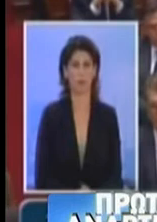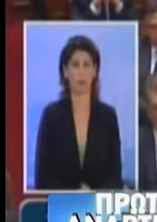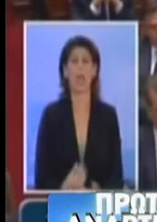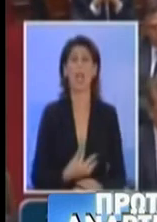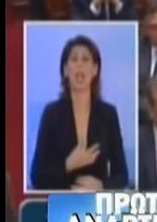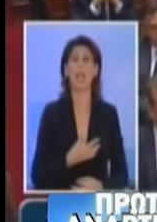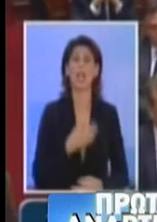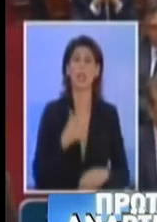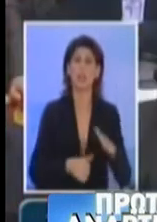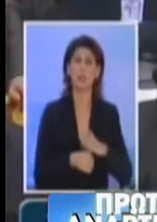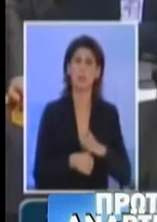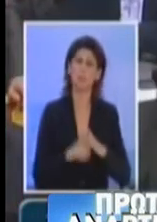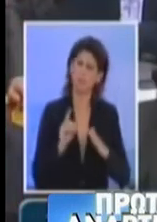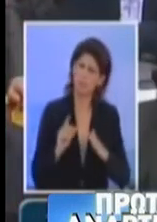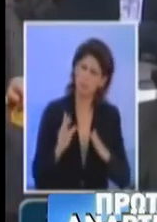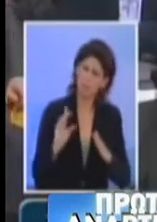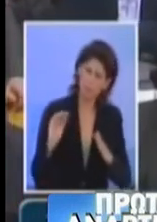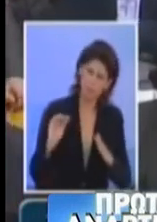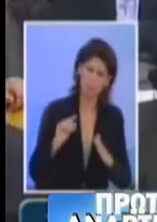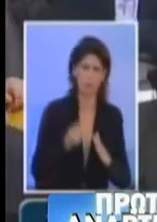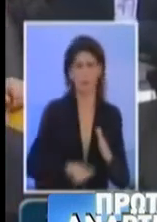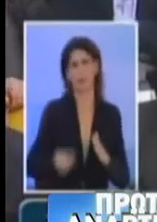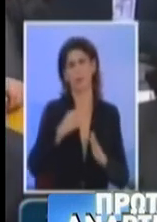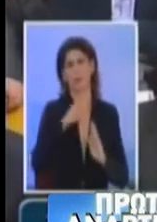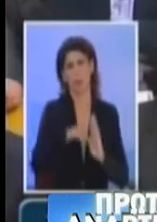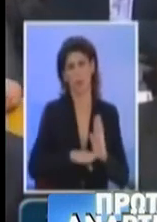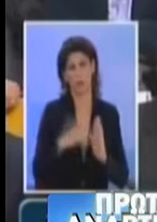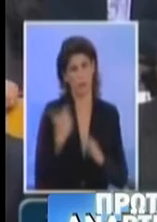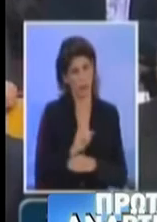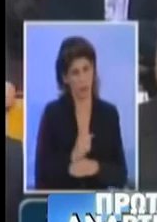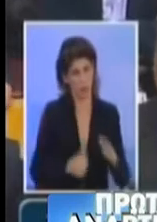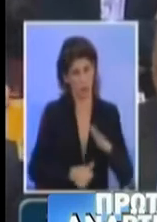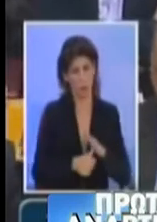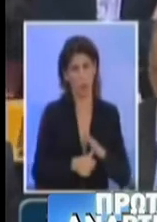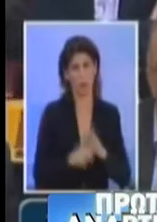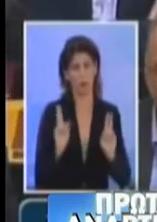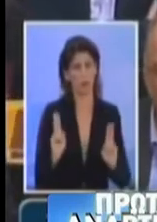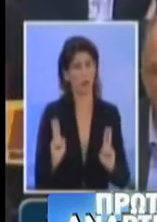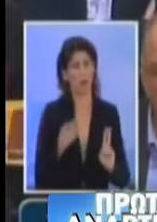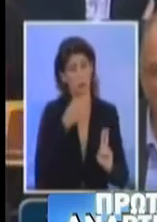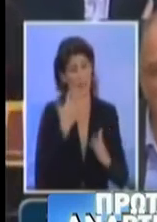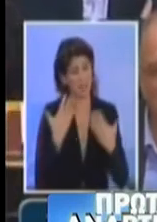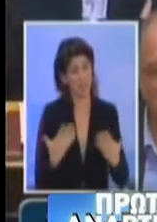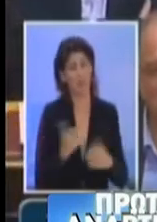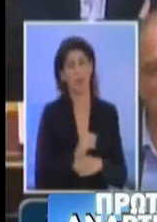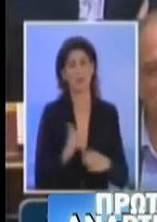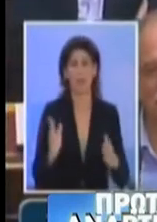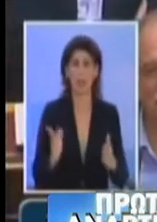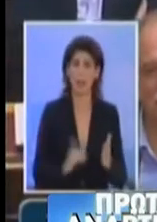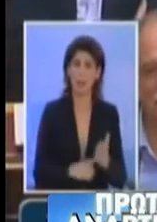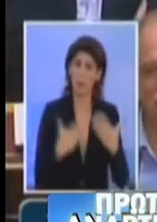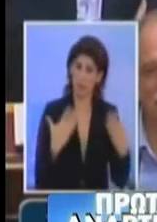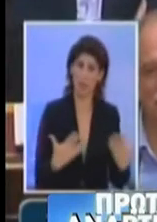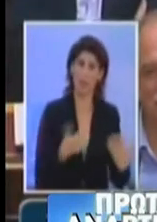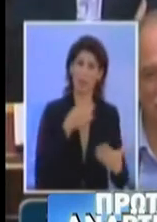Κατά παράβαση του κανονισμού δώσατε 5 λεπτά στον πρόεδρο του ΠΑΣΟΚ, μίλησε 10, θα έπρεπε να του δώσετε 10